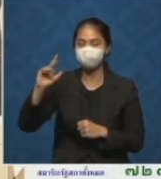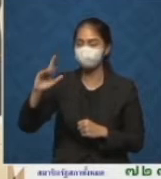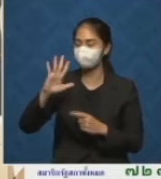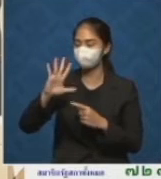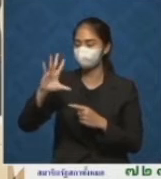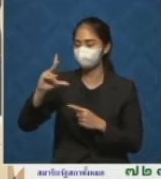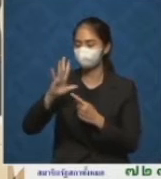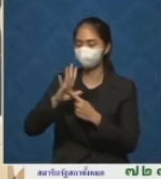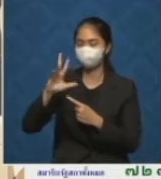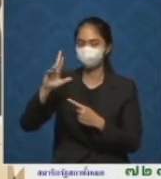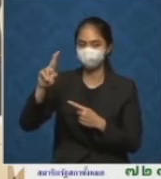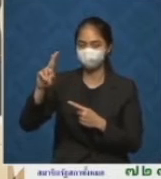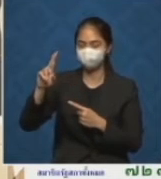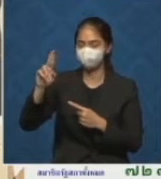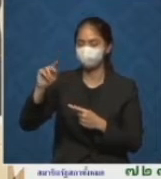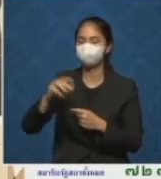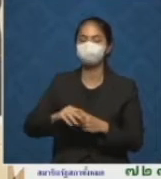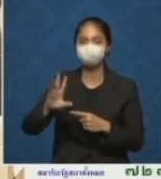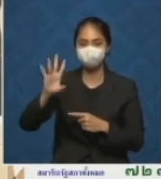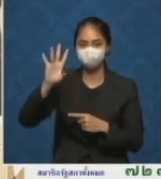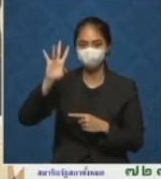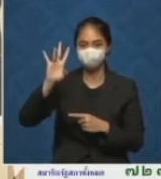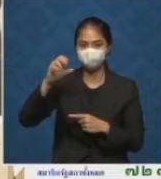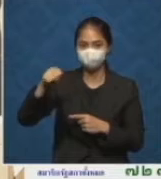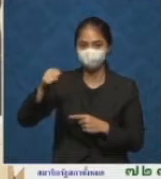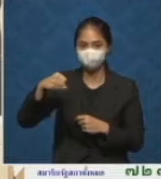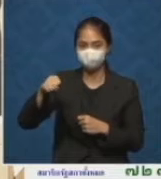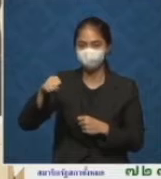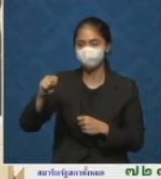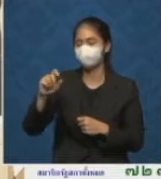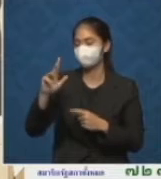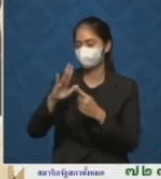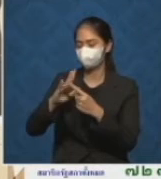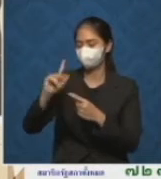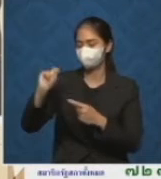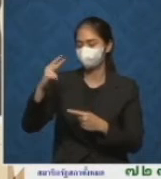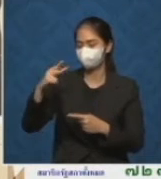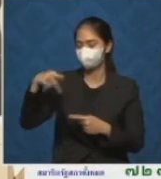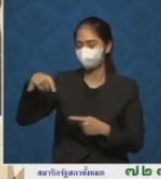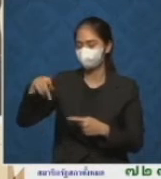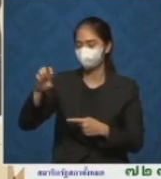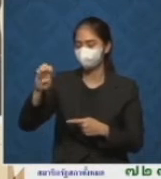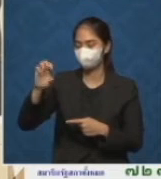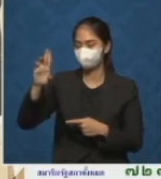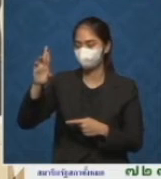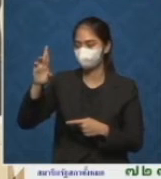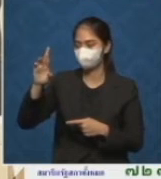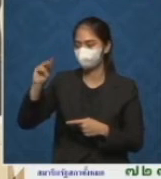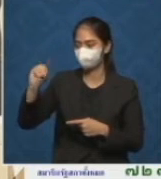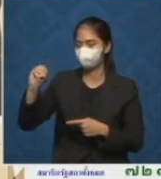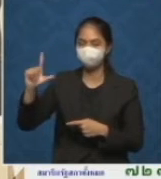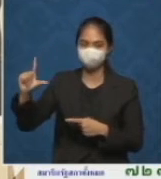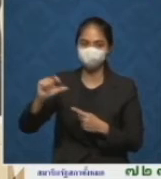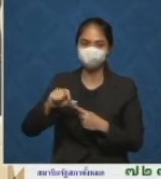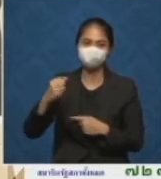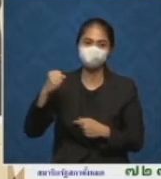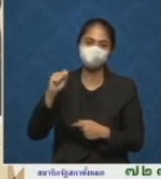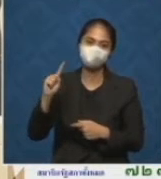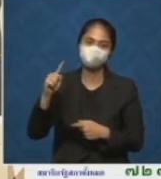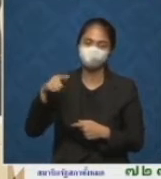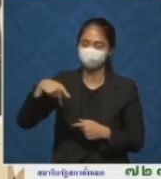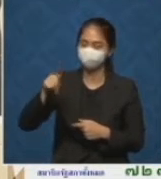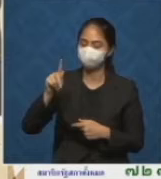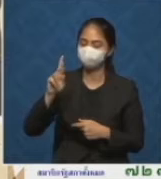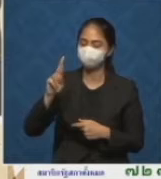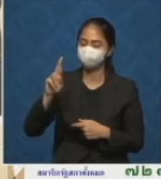วงมาลัย 10. นายถาวรเทพวิมลเพชรกุล 11. นางกอบกุ